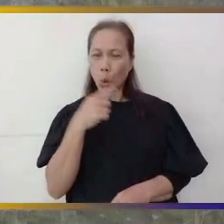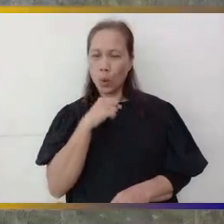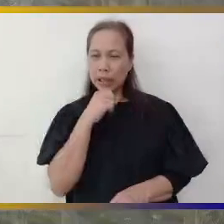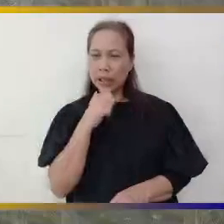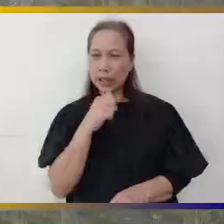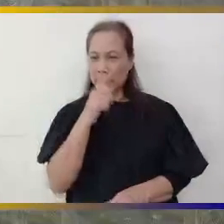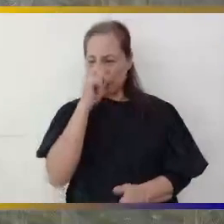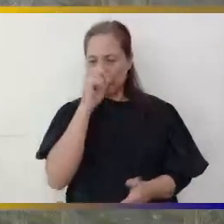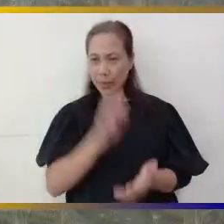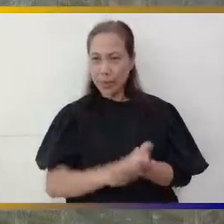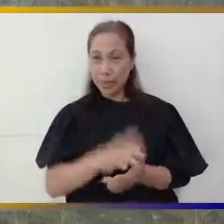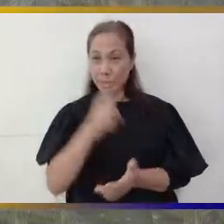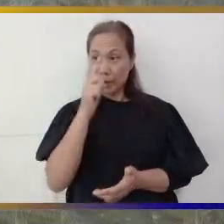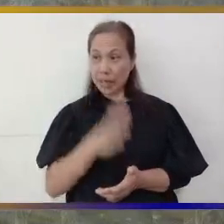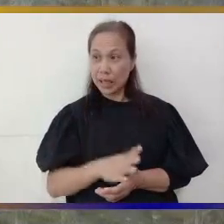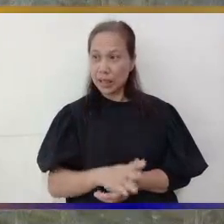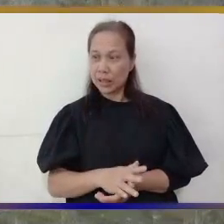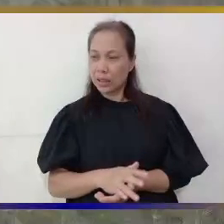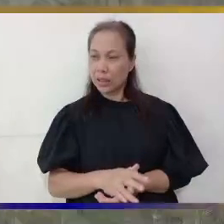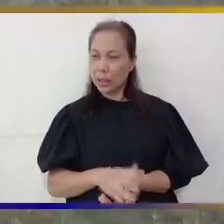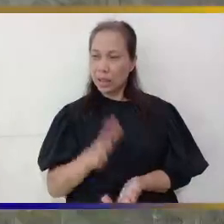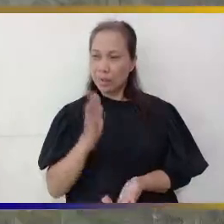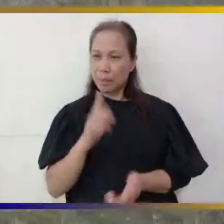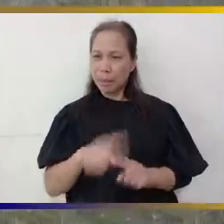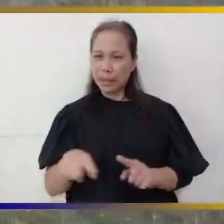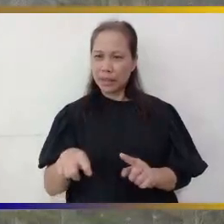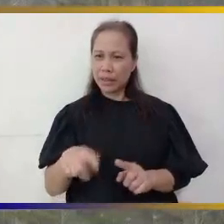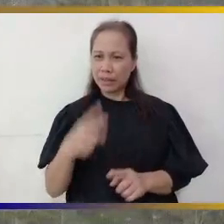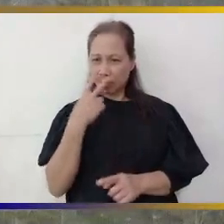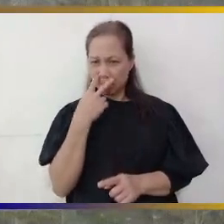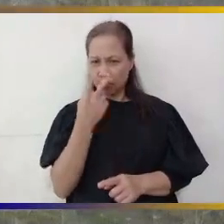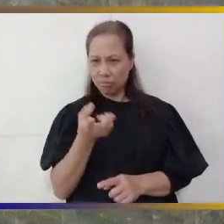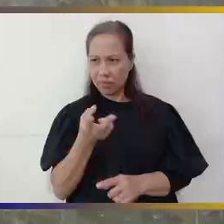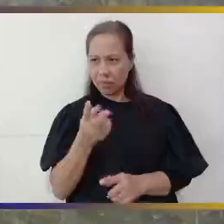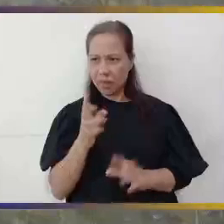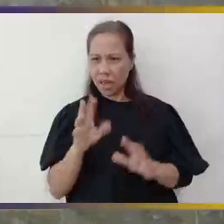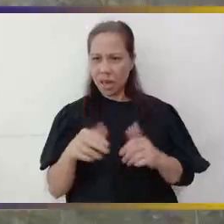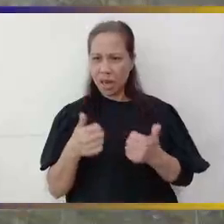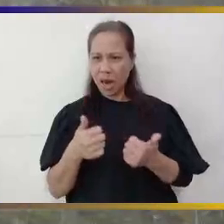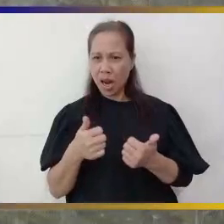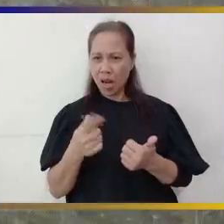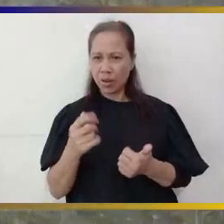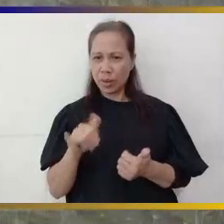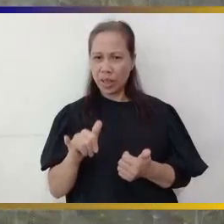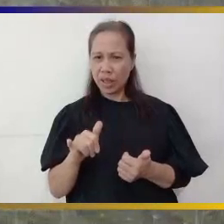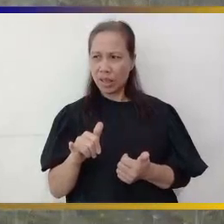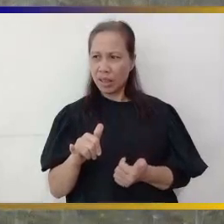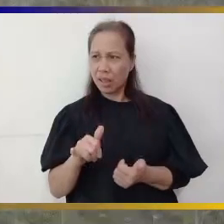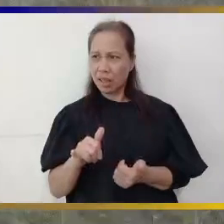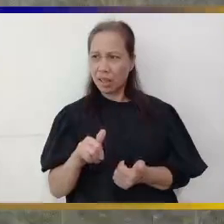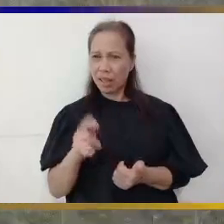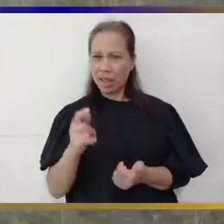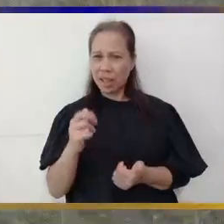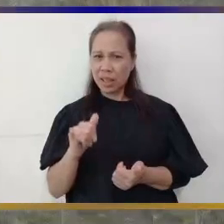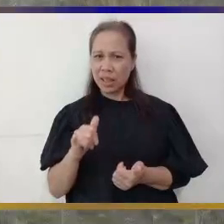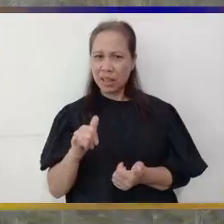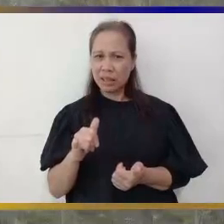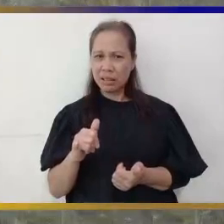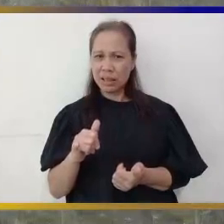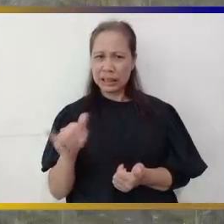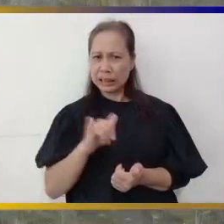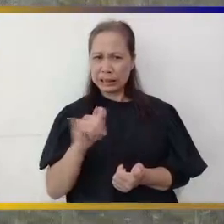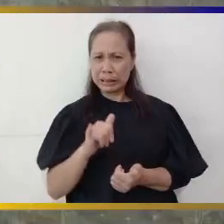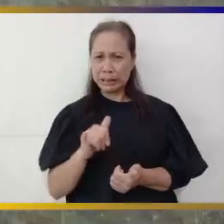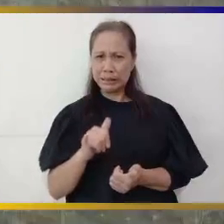wor pagan worshipers But you know what it seems like sila ang may totoong Diyos at